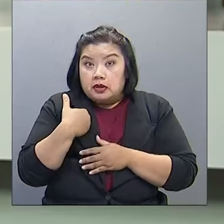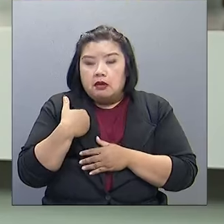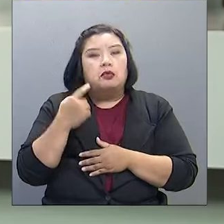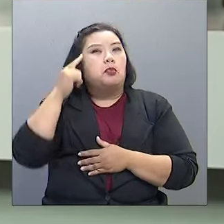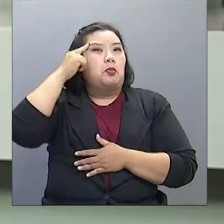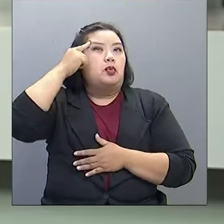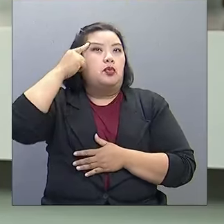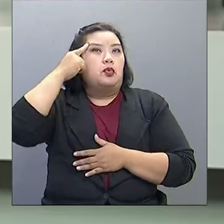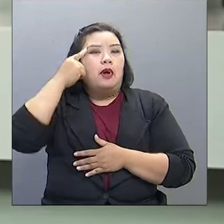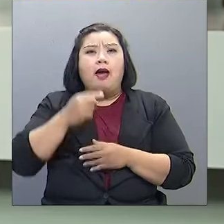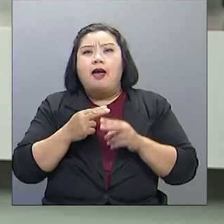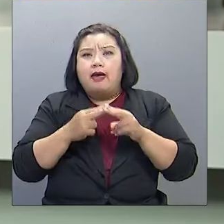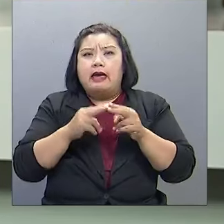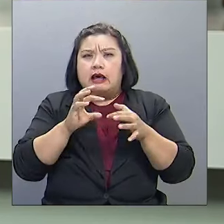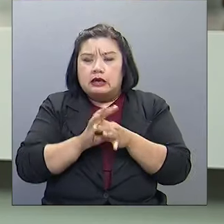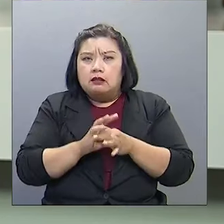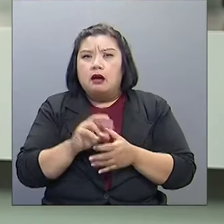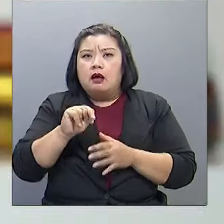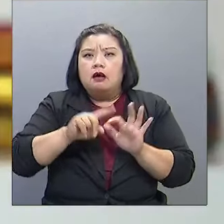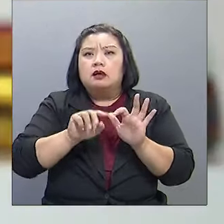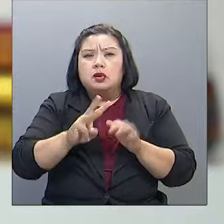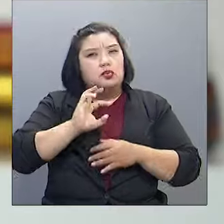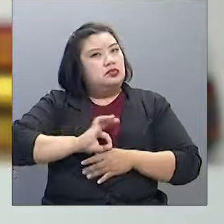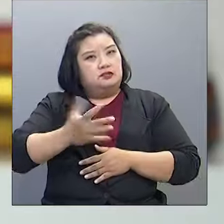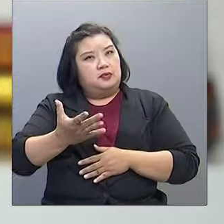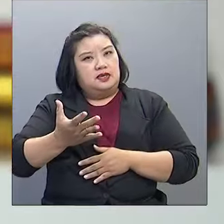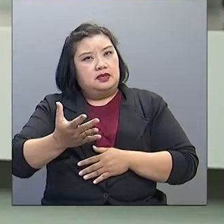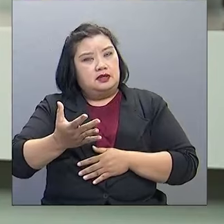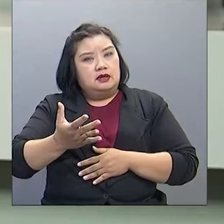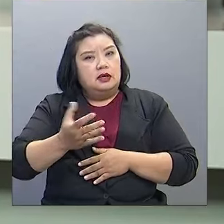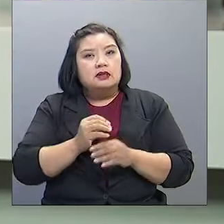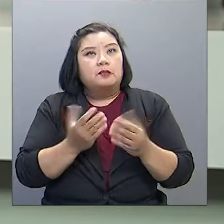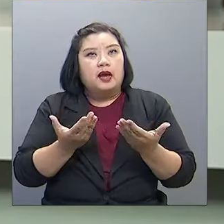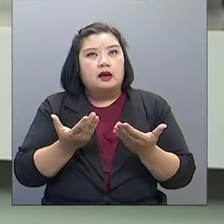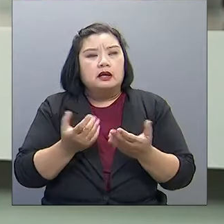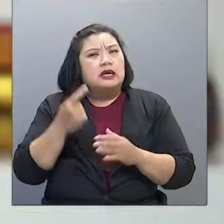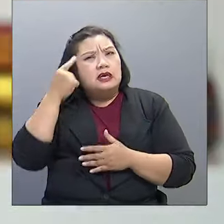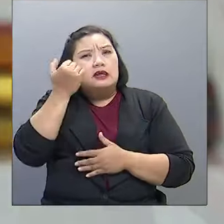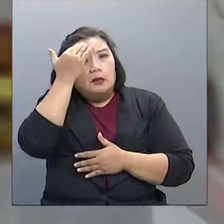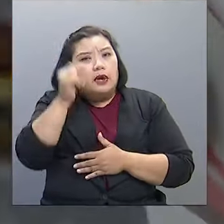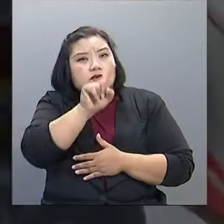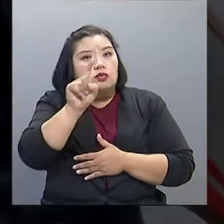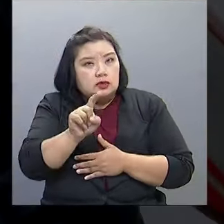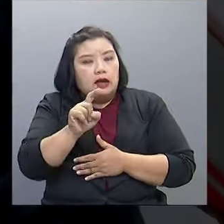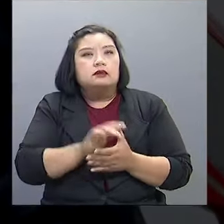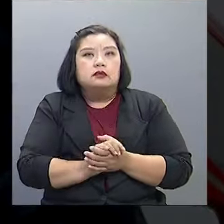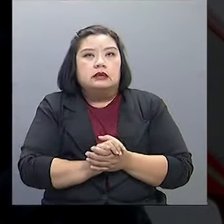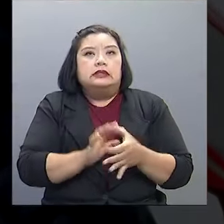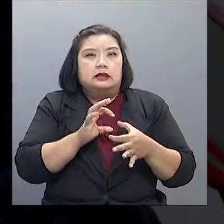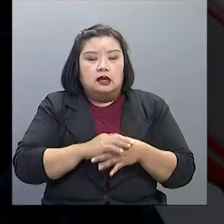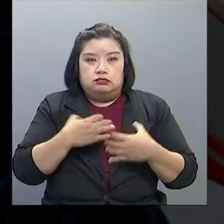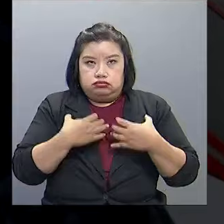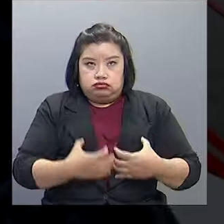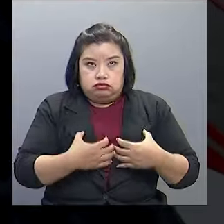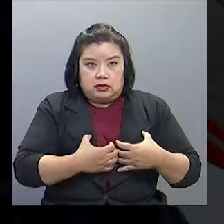80% ของคนไข้ที่มีนิ้วถุงน้ำดีจะไม่มีอาการเราจะไม่ต้องทำอะไรกับมันถามว่าสาเหตุเกิดจากอะไรตัวน้ำดีเองนะครับที่มาอยู่ในถุง